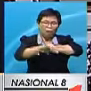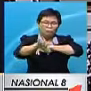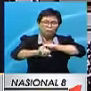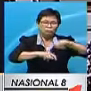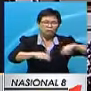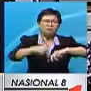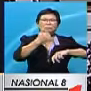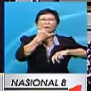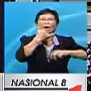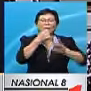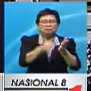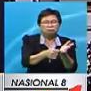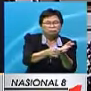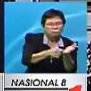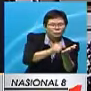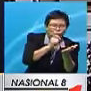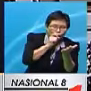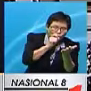kesalahan dadah.